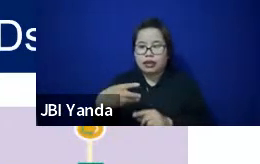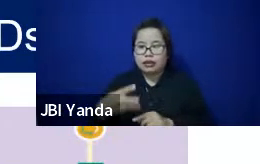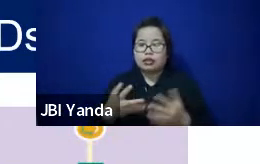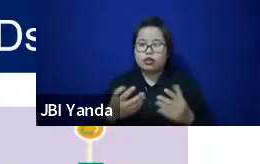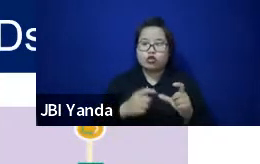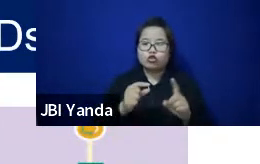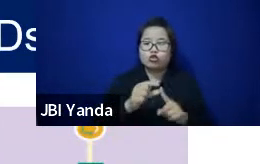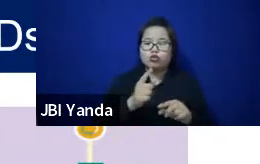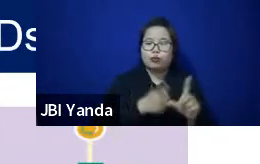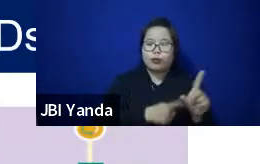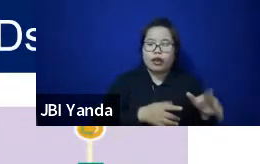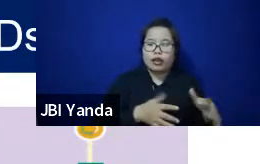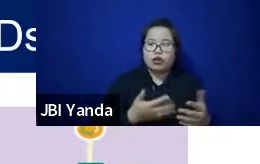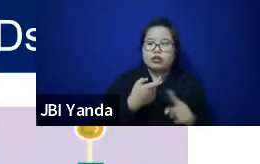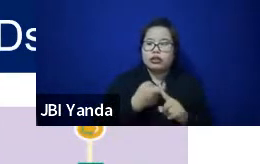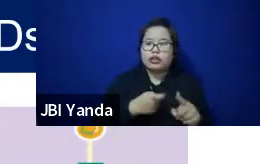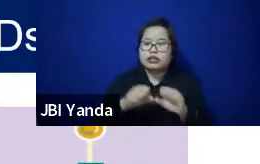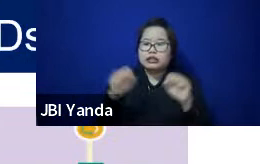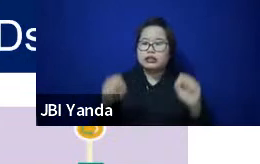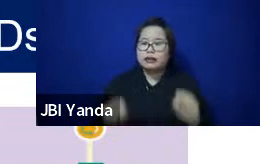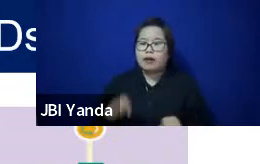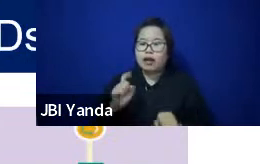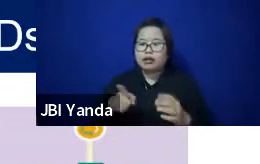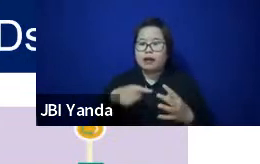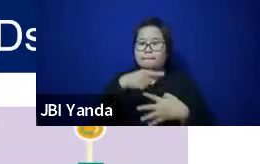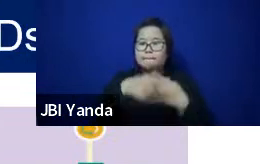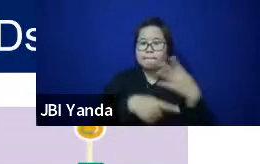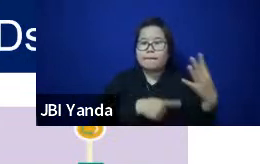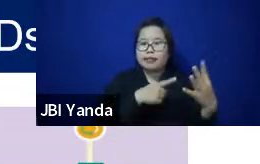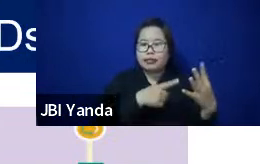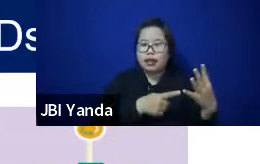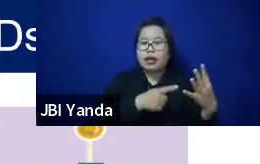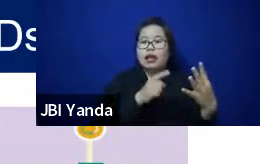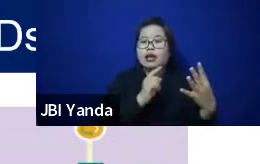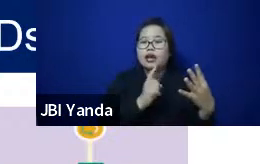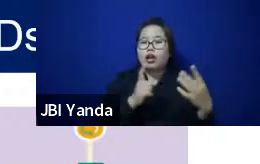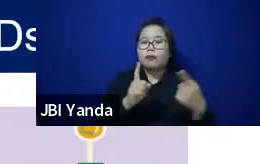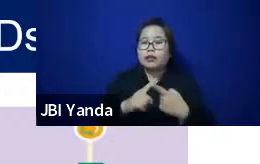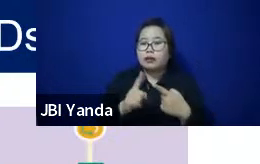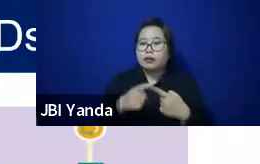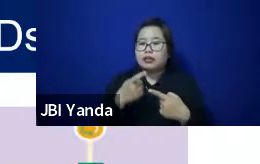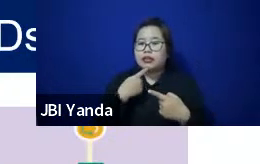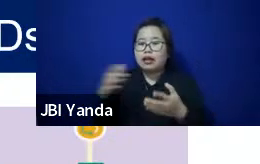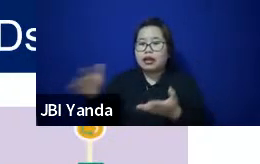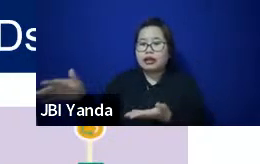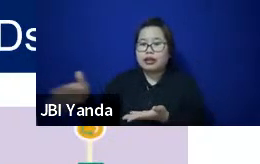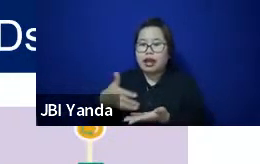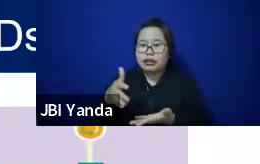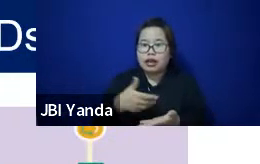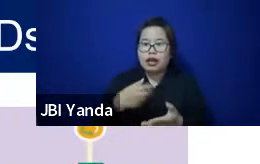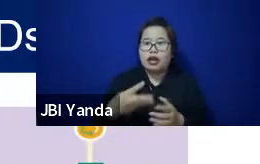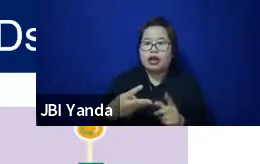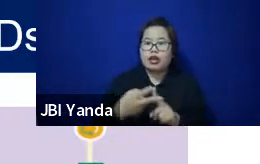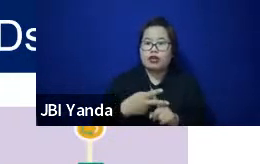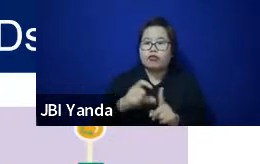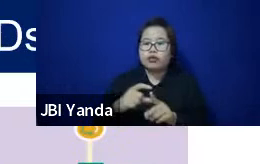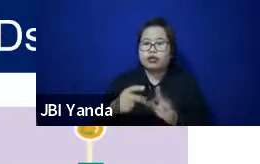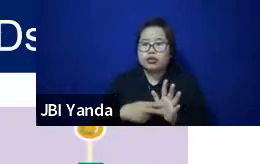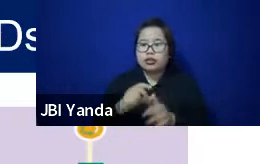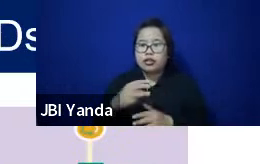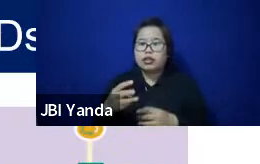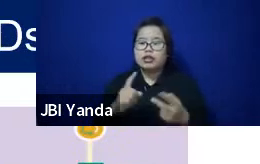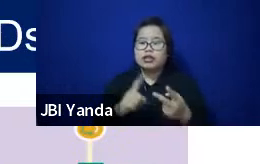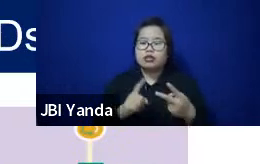kemudian system level function. Nah, itu ada 4 hal ya. Yang pertama terkait data dan evidence, kemudian legislation dan